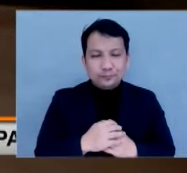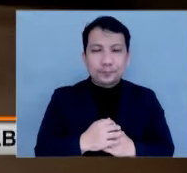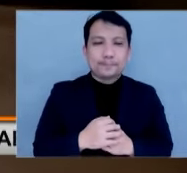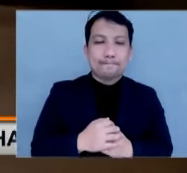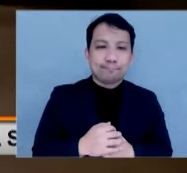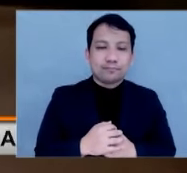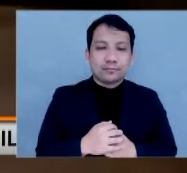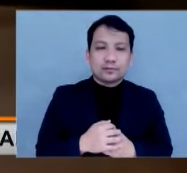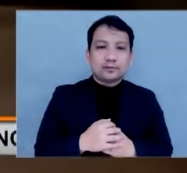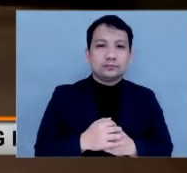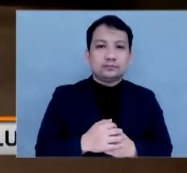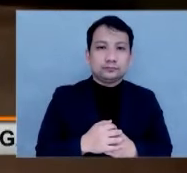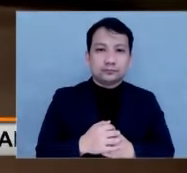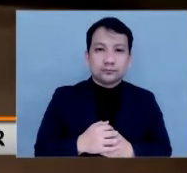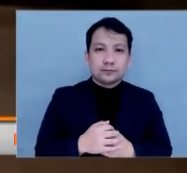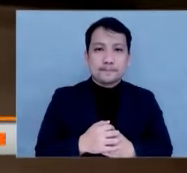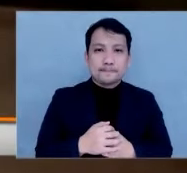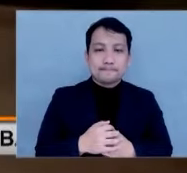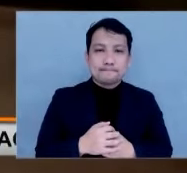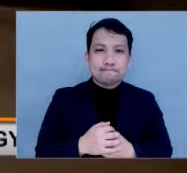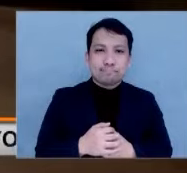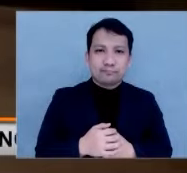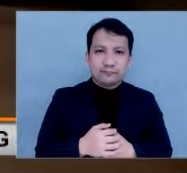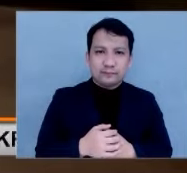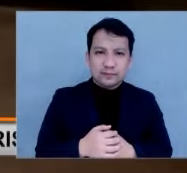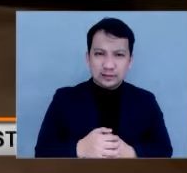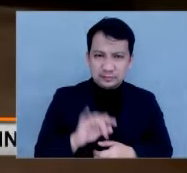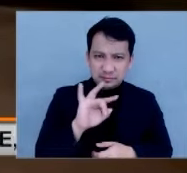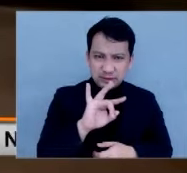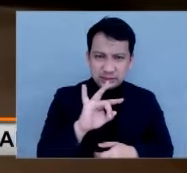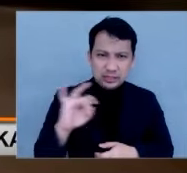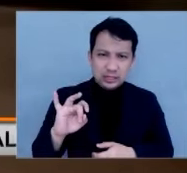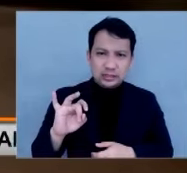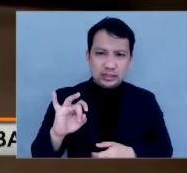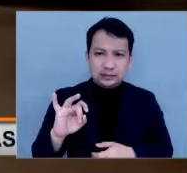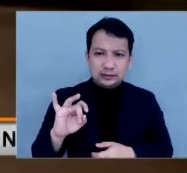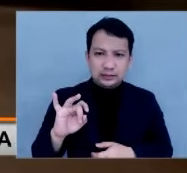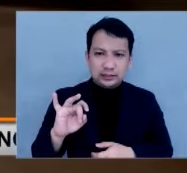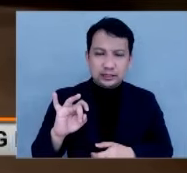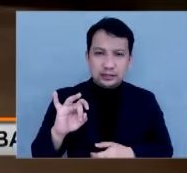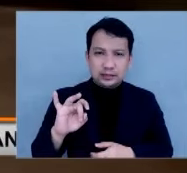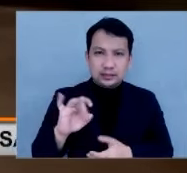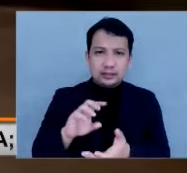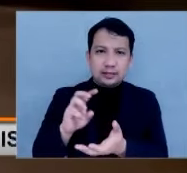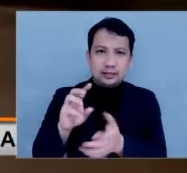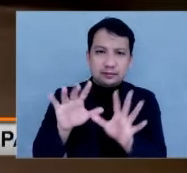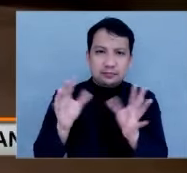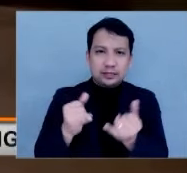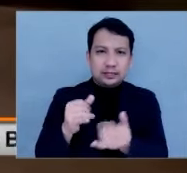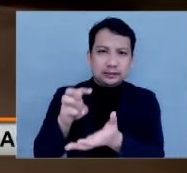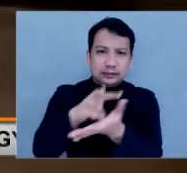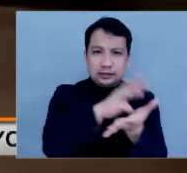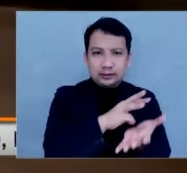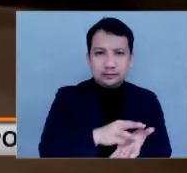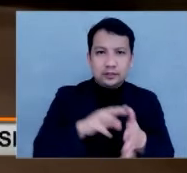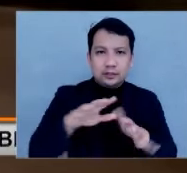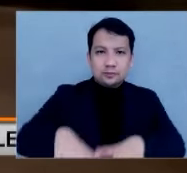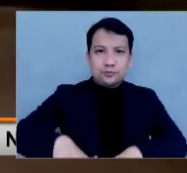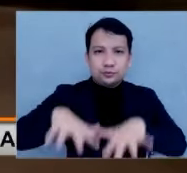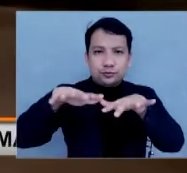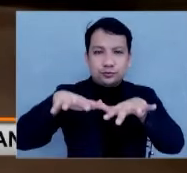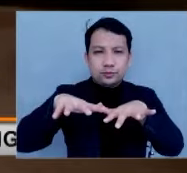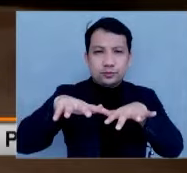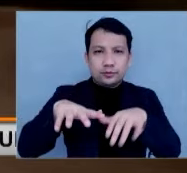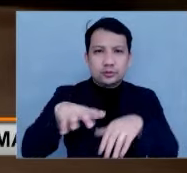lugar jigi halos 00 barangay sa kabikulan ang Lubog pa rin sa baha ayon sa office of